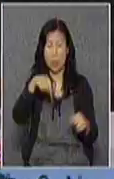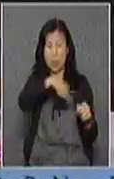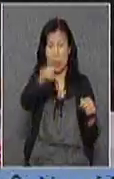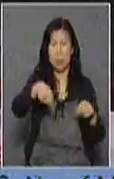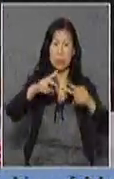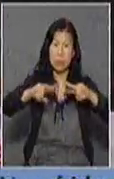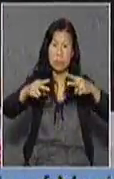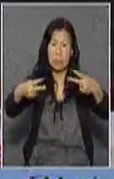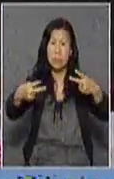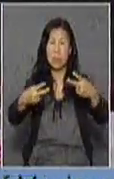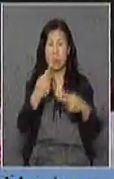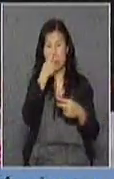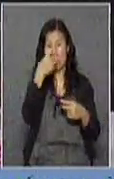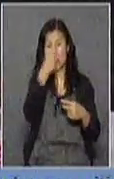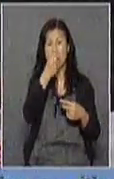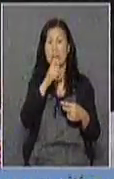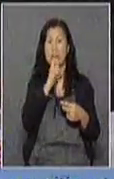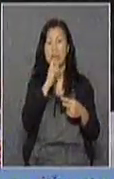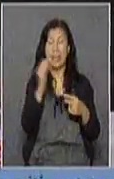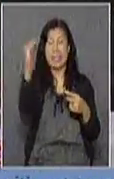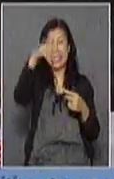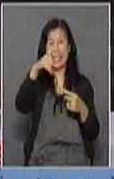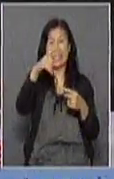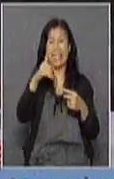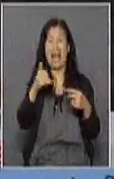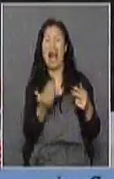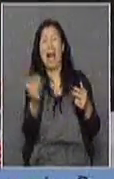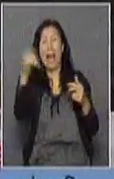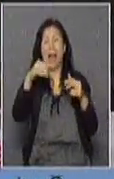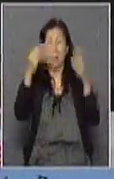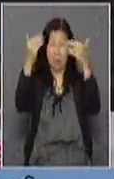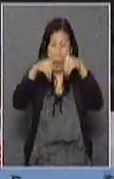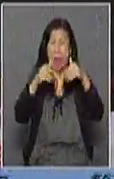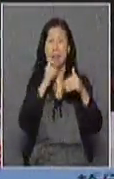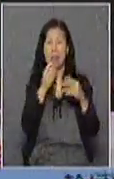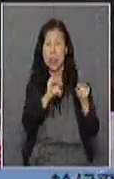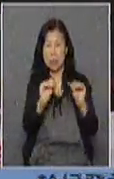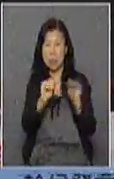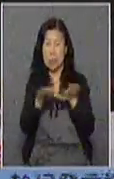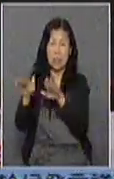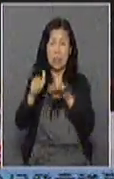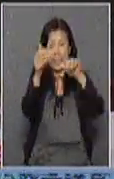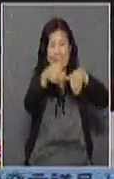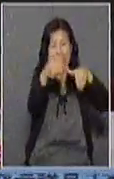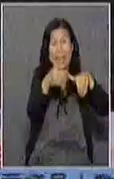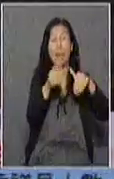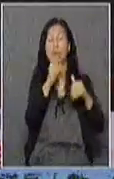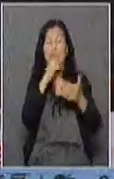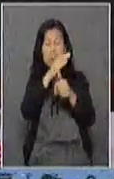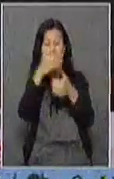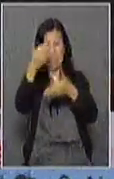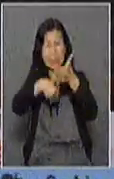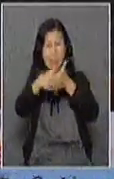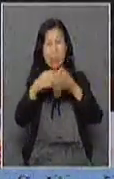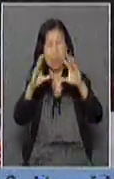上，梁振英可以移山填海、大興土木，甚至是毀村奪地，